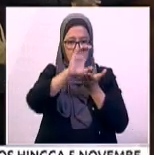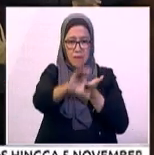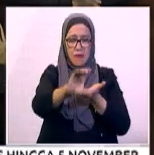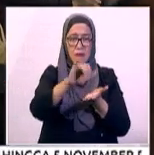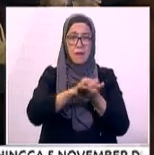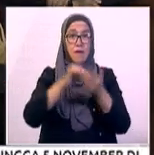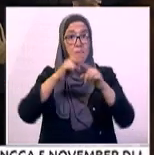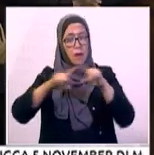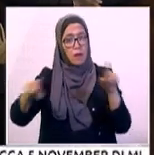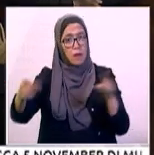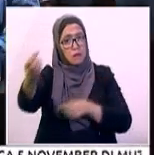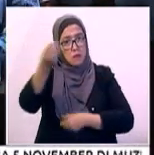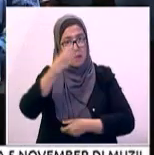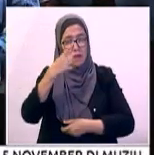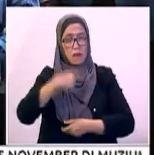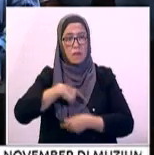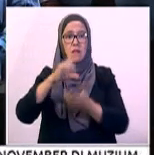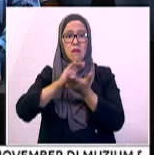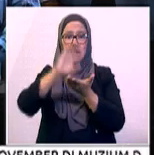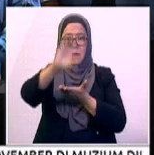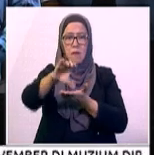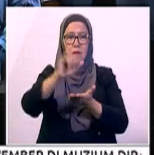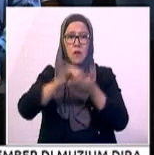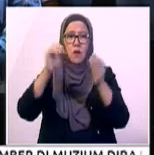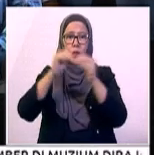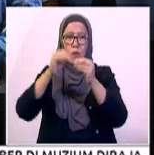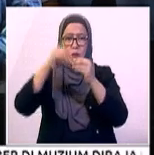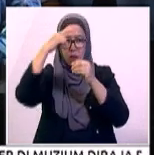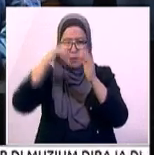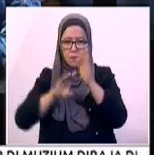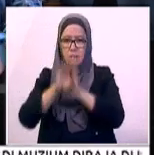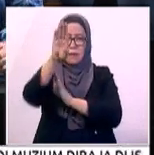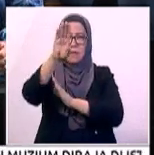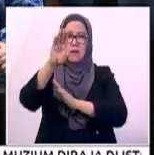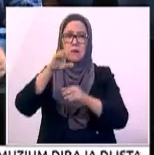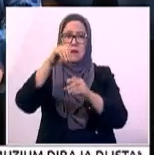kepada pembangunan dalam bentuk digital.